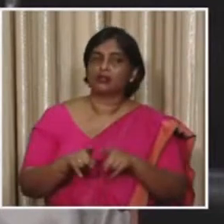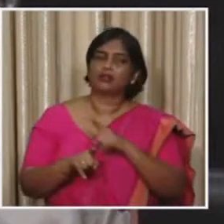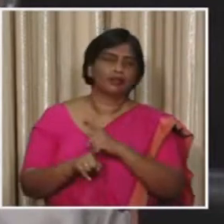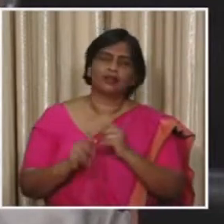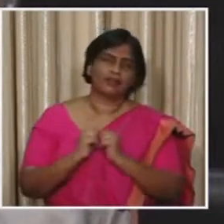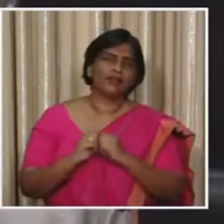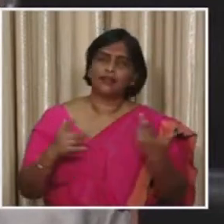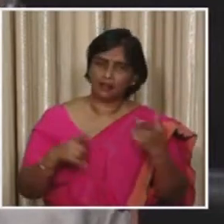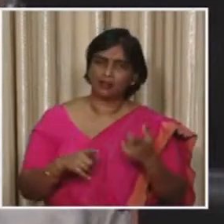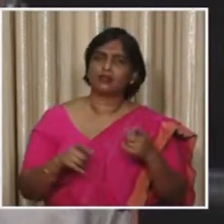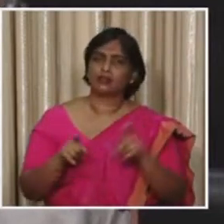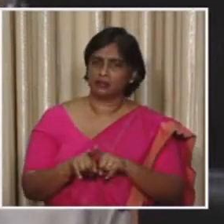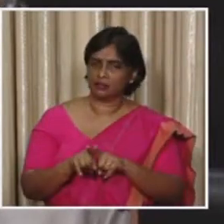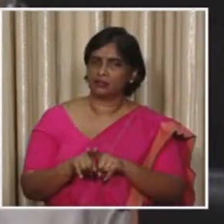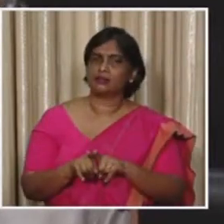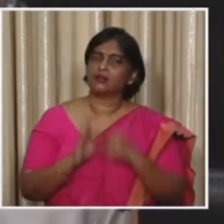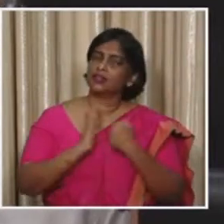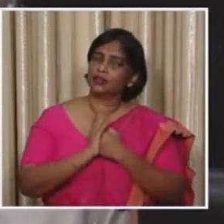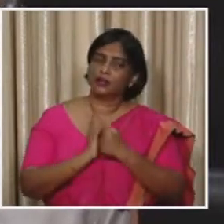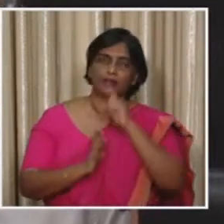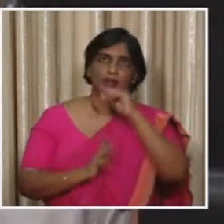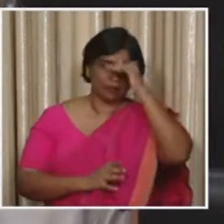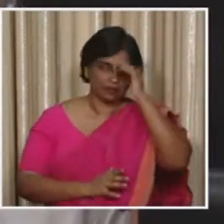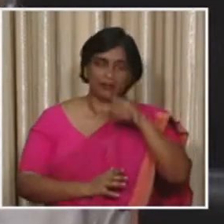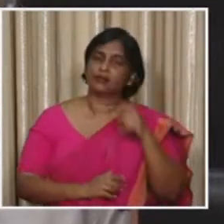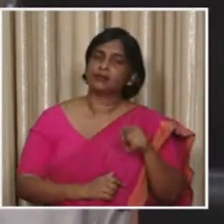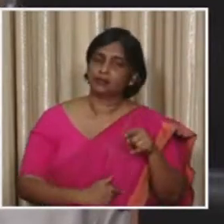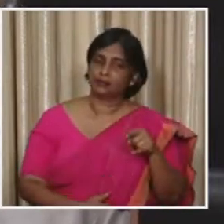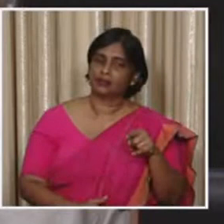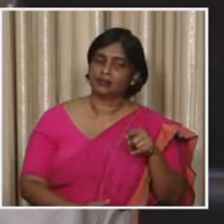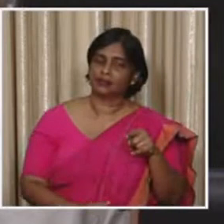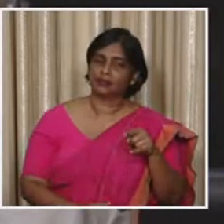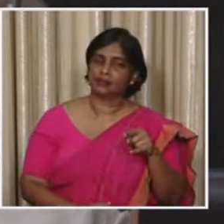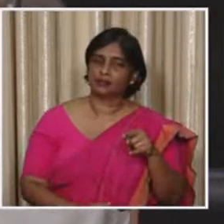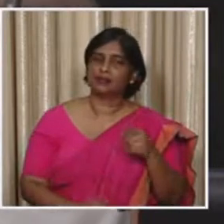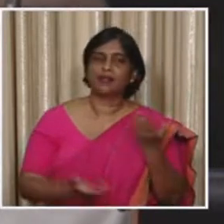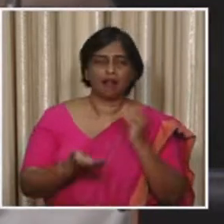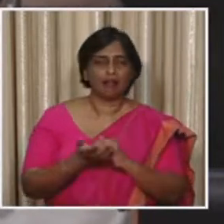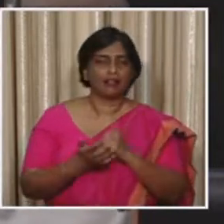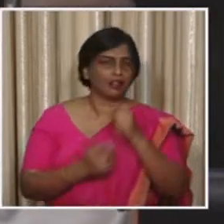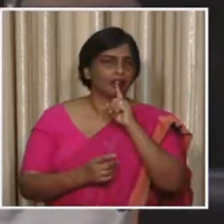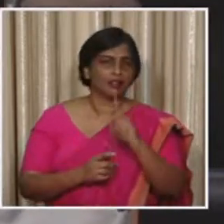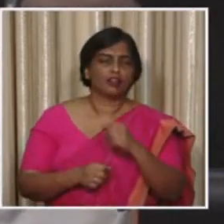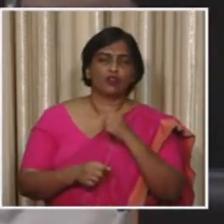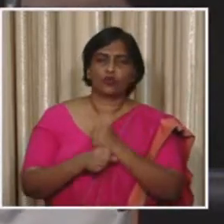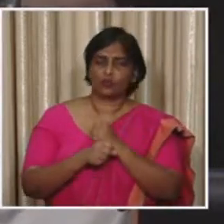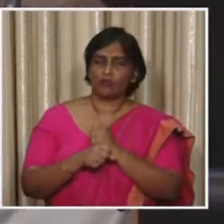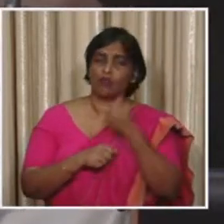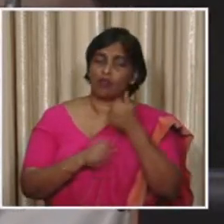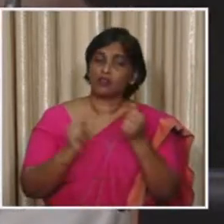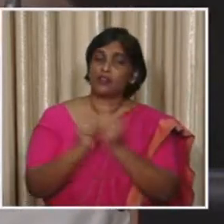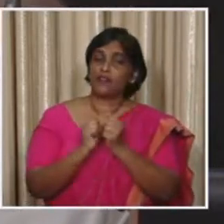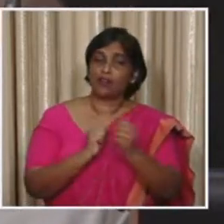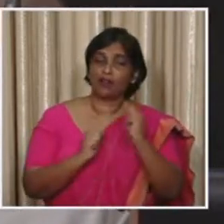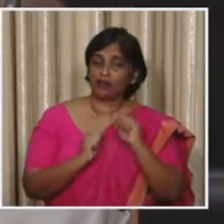එක වැඩක් නැහැනේ අනික ගරු කතානායකතුමනි ගුස්මාන් ගැන මම අලුතෙන් කියන්න හොඳ නැහැ ගුස්මාන් කොච්චර හොඳට වැඩ